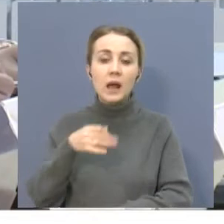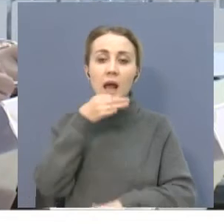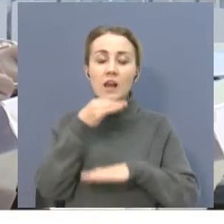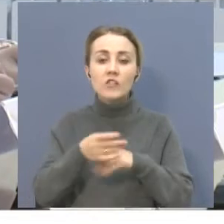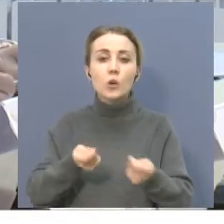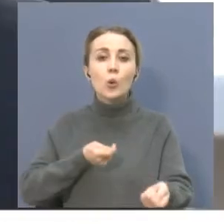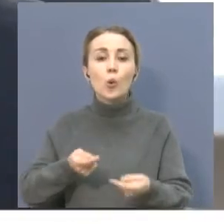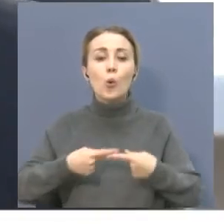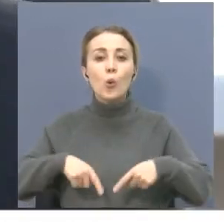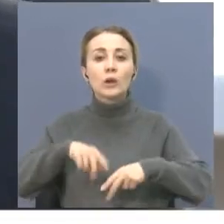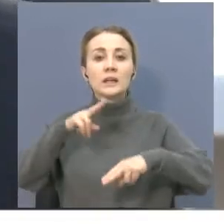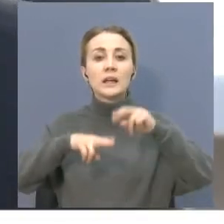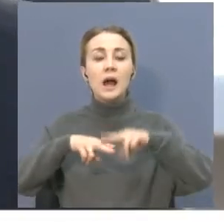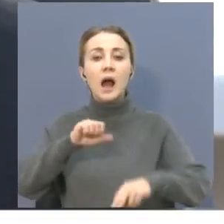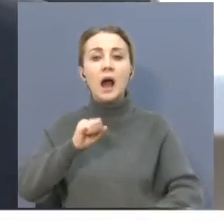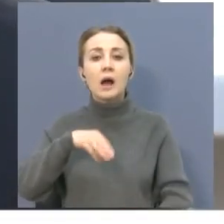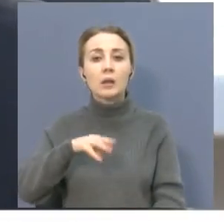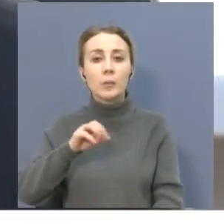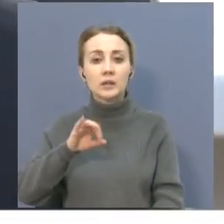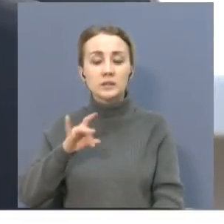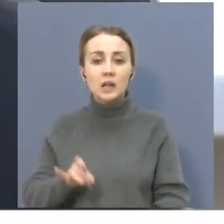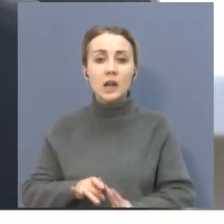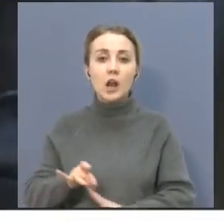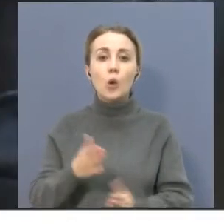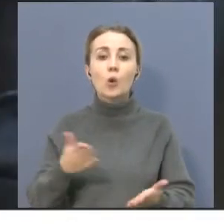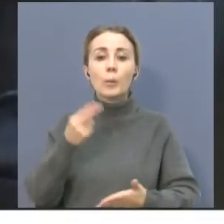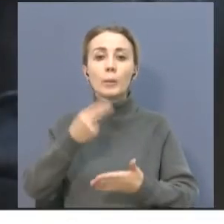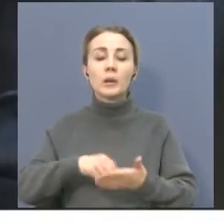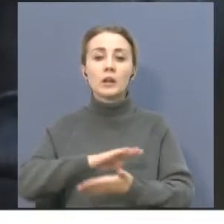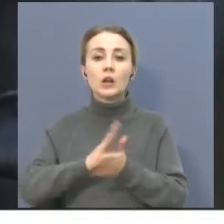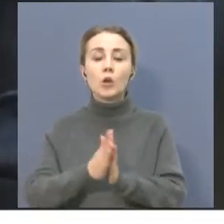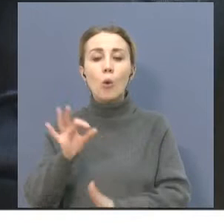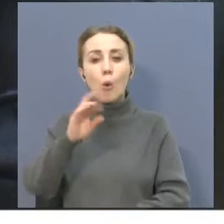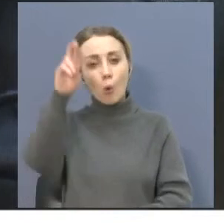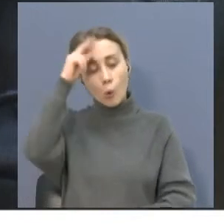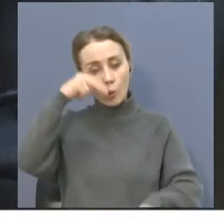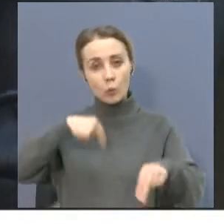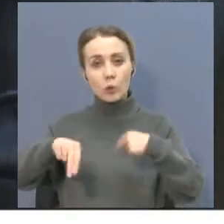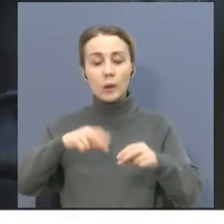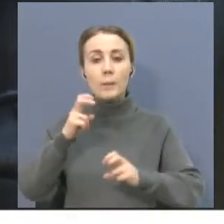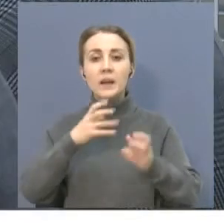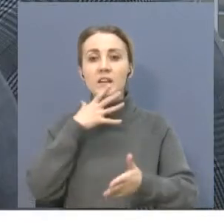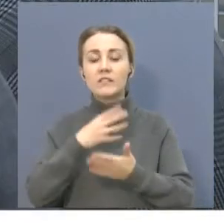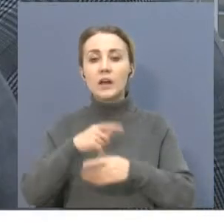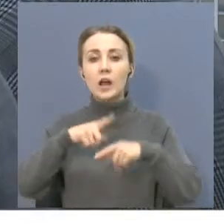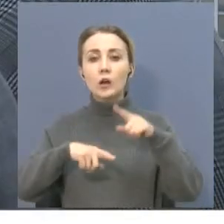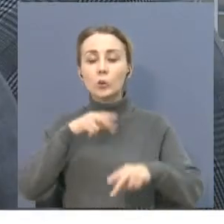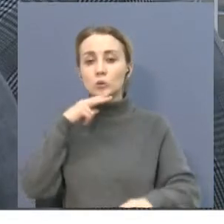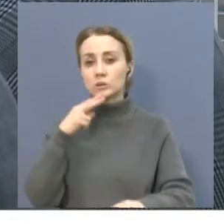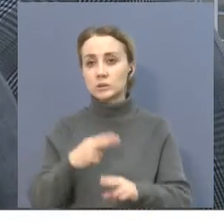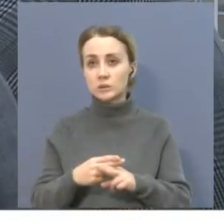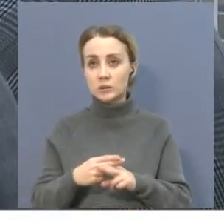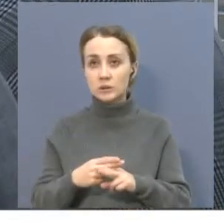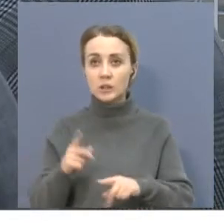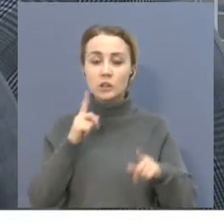келісім шартқа қол қойған. Әдеп жөніндегі кеңестің мүшелері лауазымдық қызметіне сәйкес емес деген шешім шығарды. Кеңес